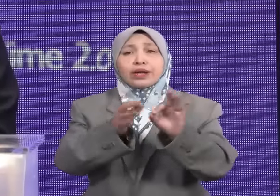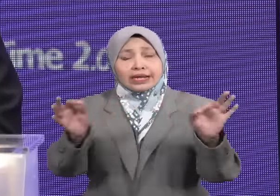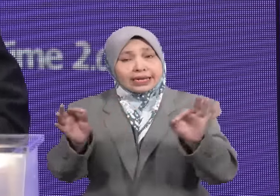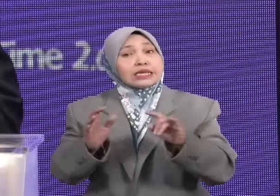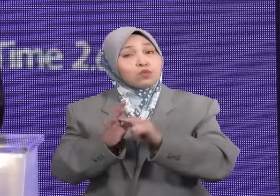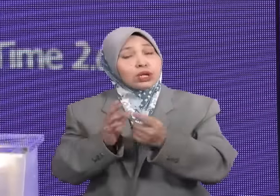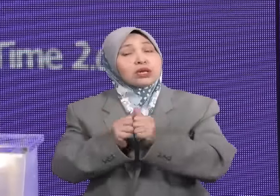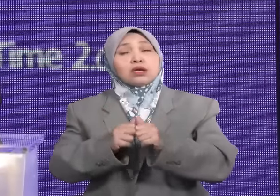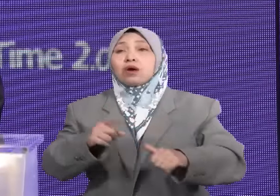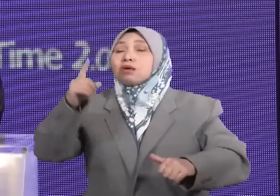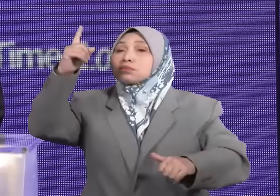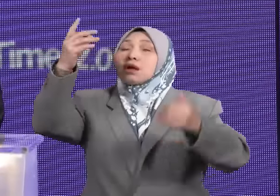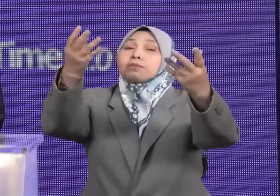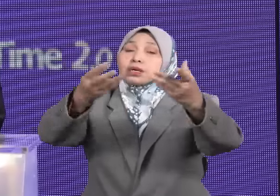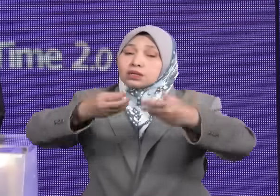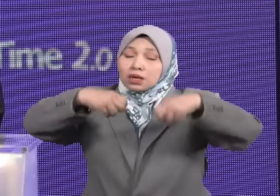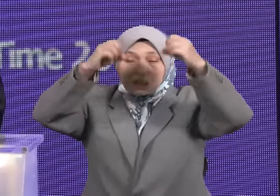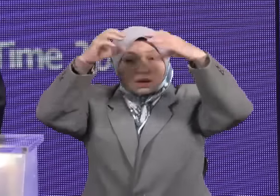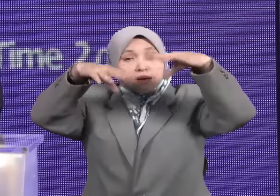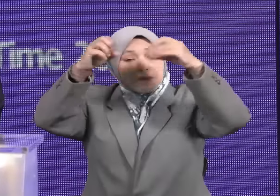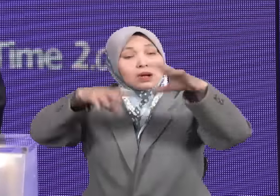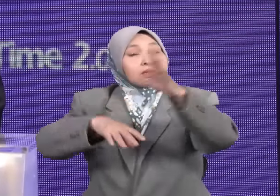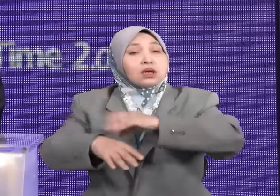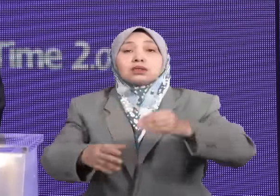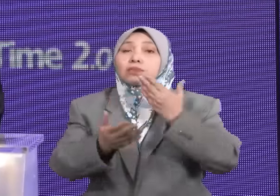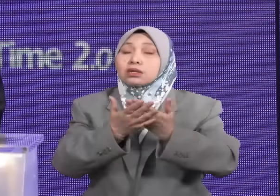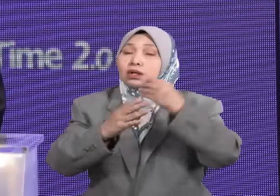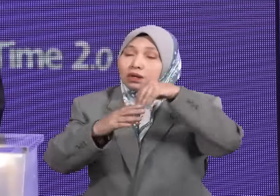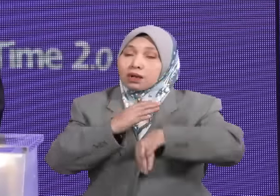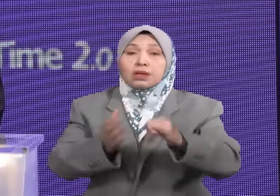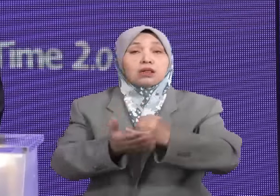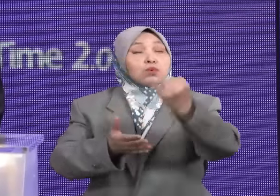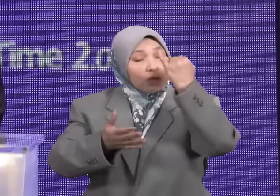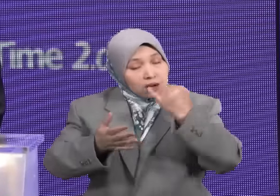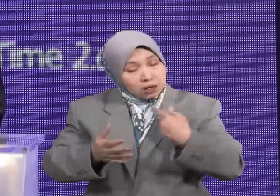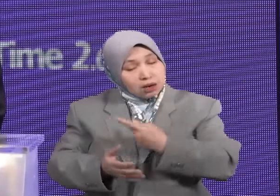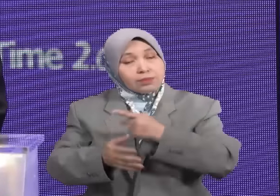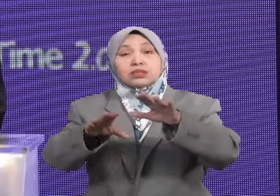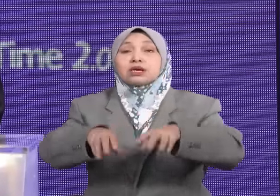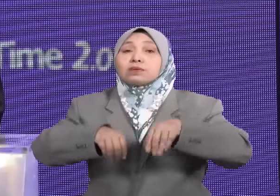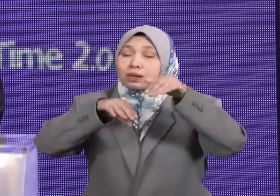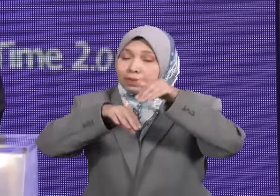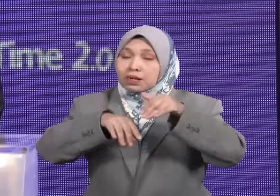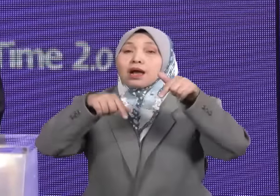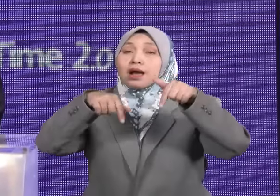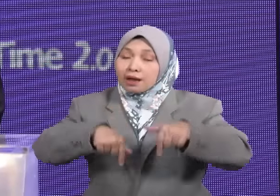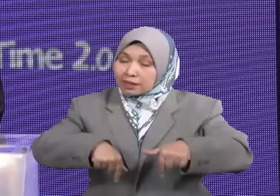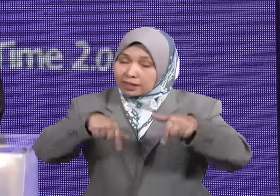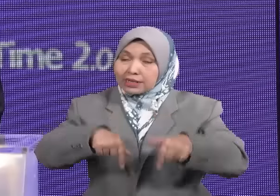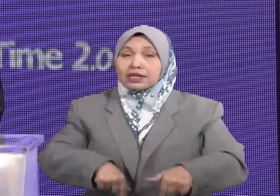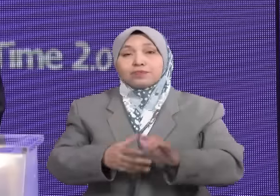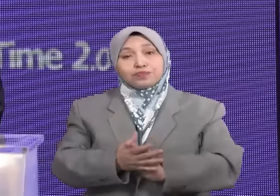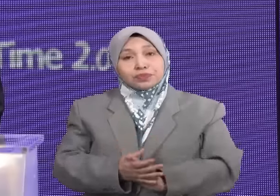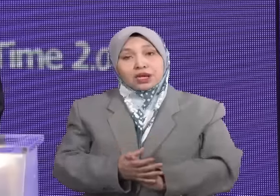mulakan dengan doa subhanakallah علم لنا إلا ما علمتنا إنك أنت العليم الحكيم ربي زدني